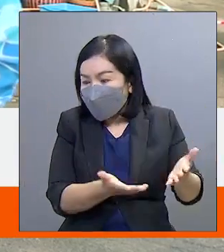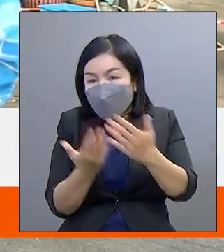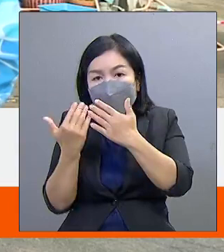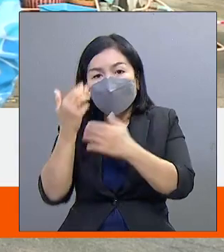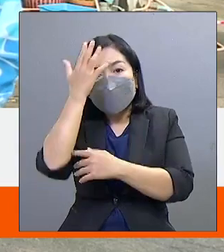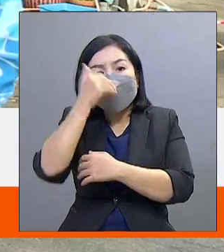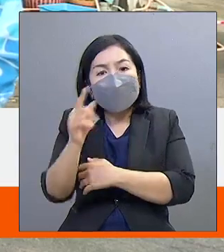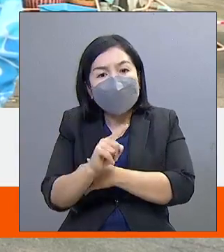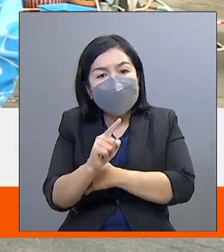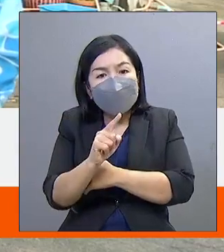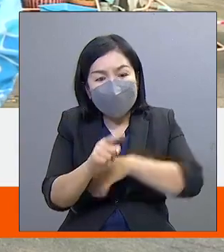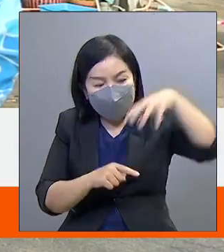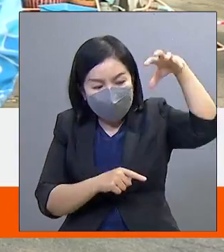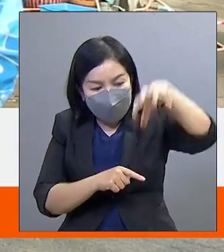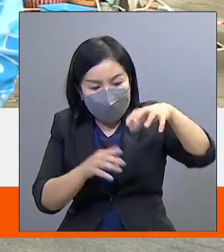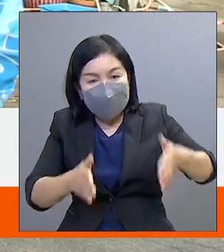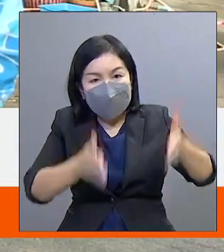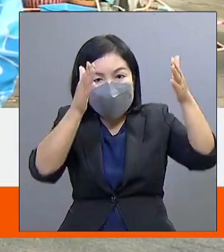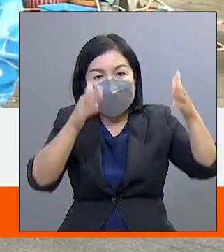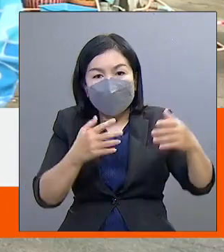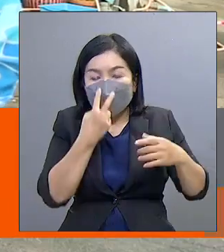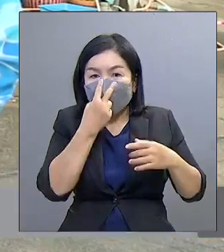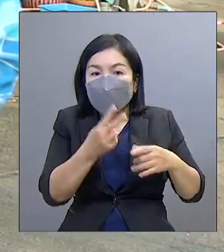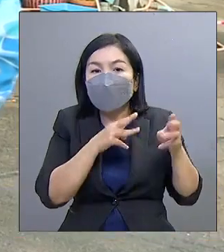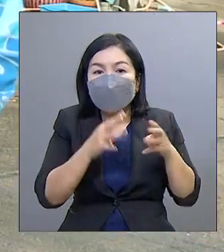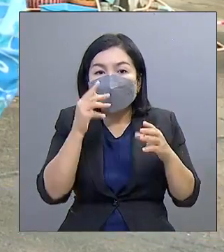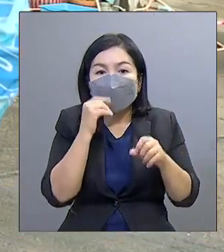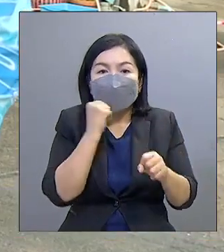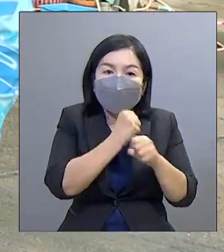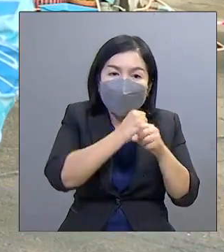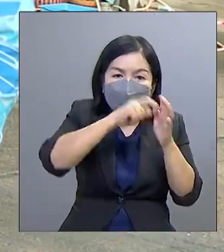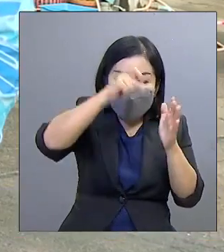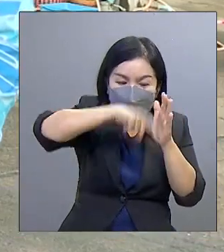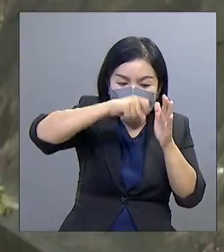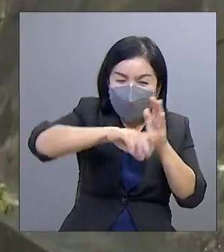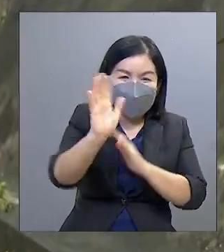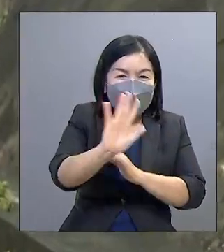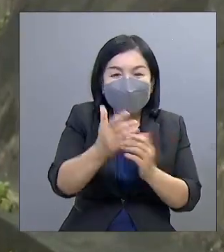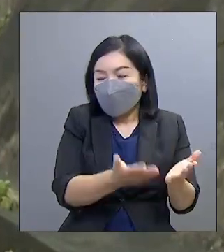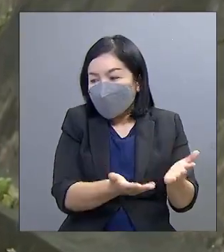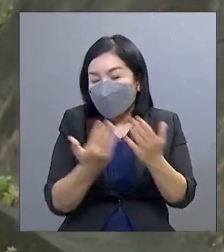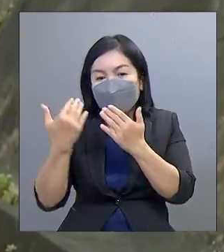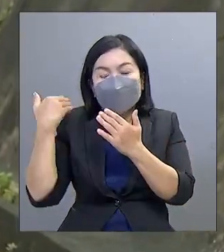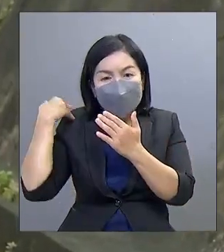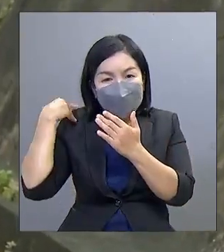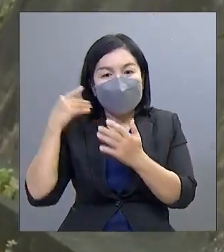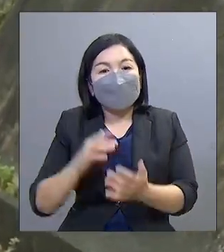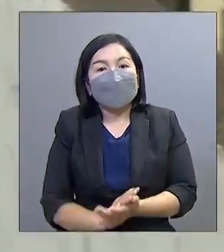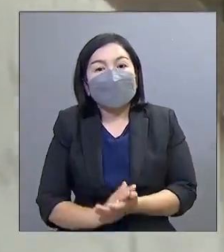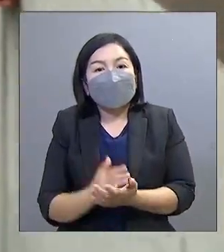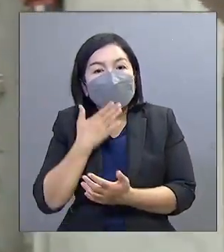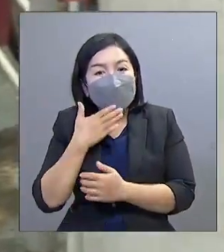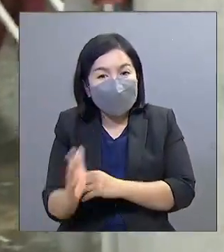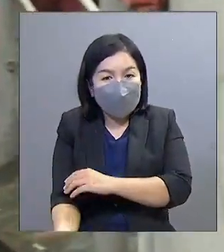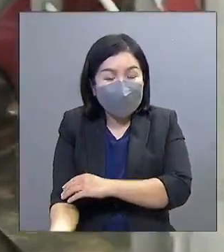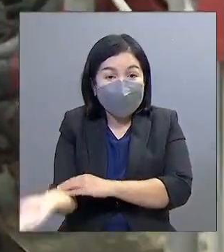าสภาพอาคารเนี่ยต้องรื้อถอนอย่างเดียวไม่สามารถที่จะบูรณะหรือว่าซ่อมแซมได้ ขณะที่ตลอดช่วงเช้